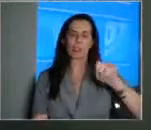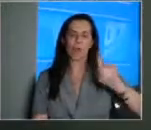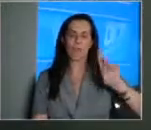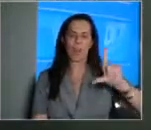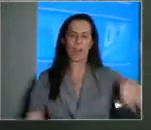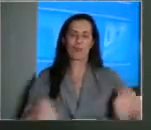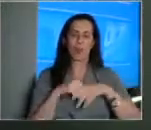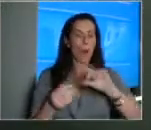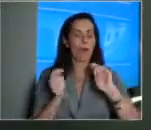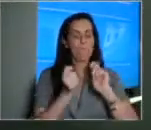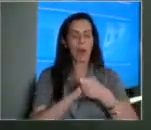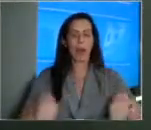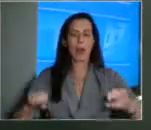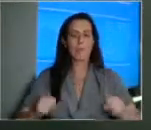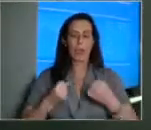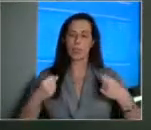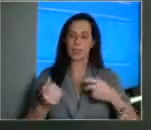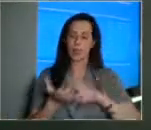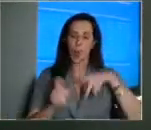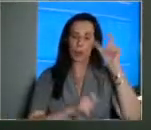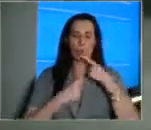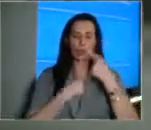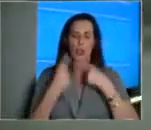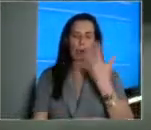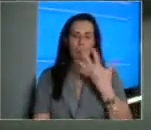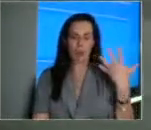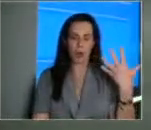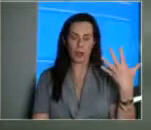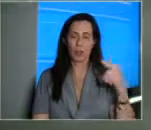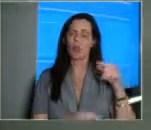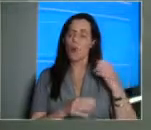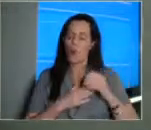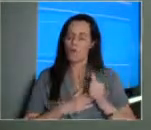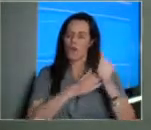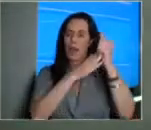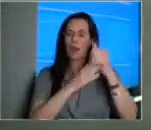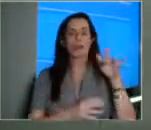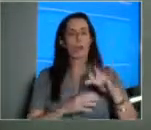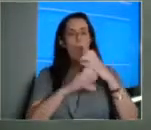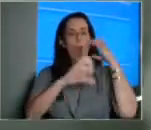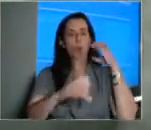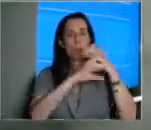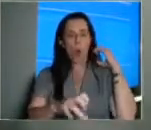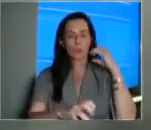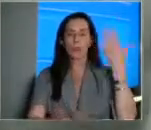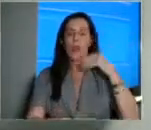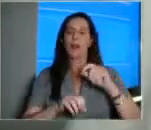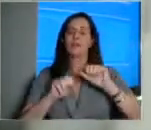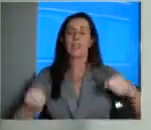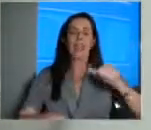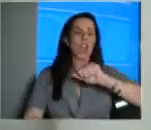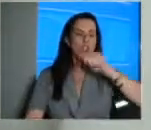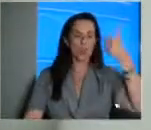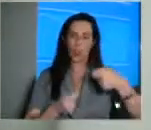קינג הפך לפעיל זכויות אדם בשנת 1955, כאשר הוביל את חרם האוטובוסים של מונטוגומרי והיה נשיאו הראשון